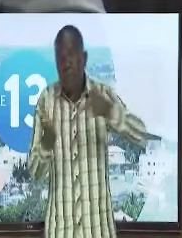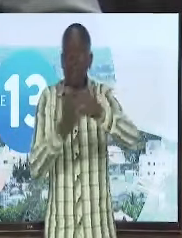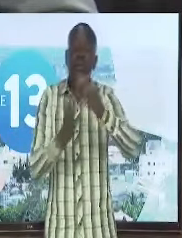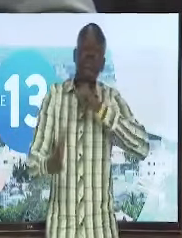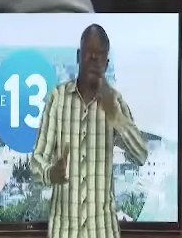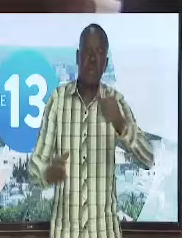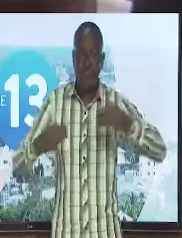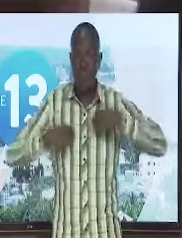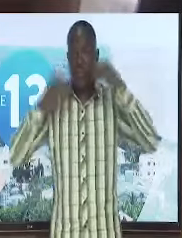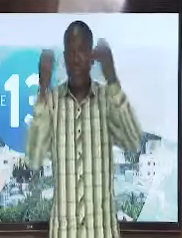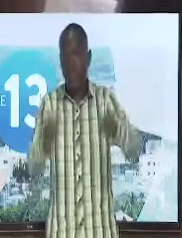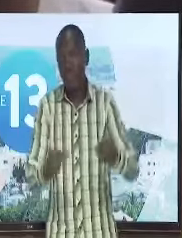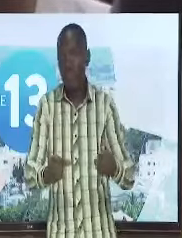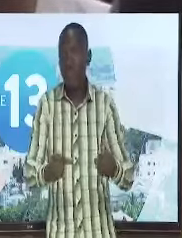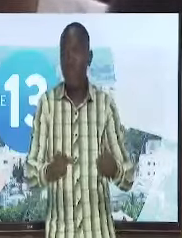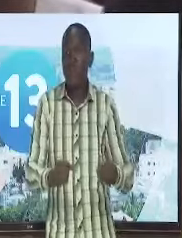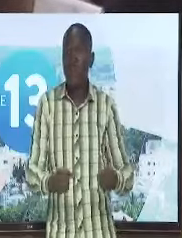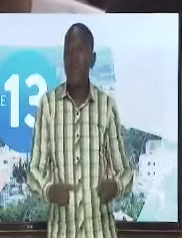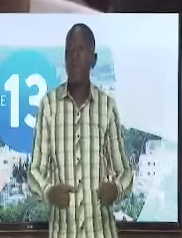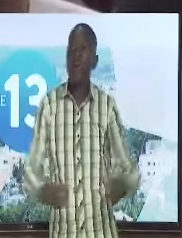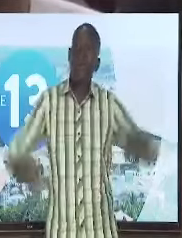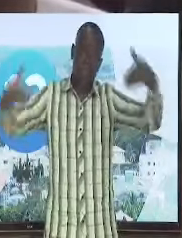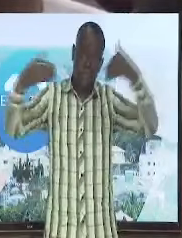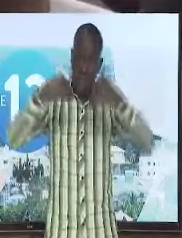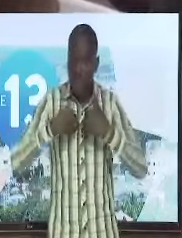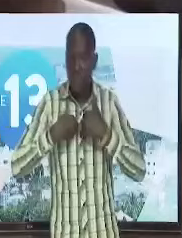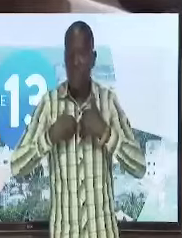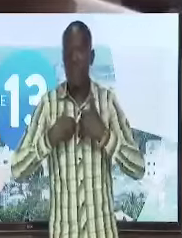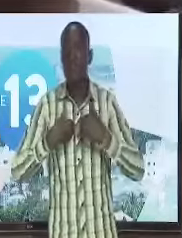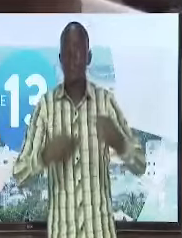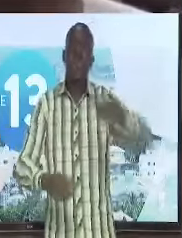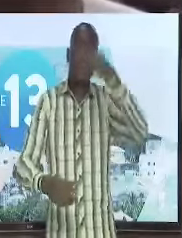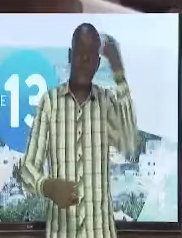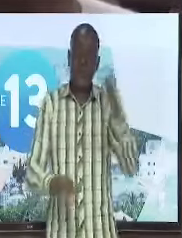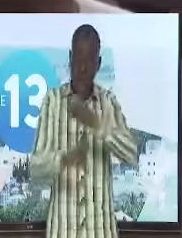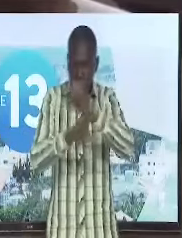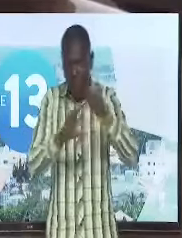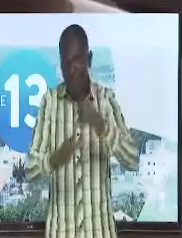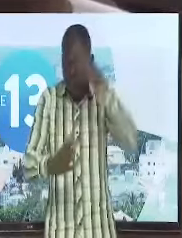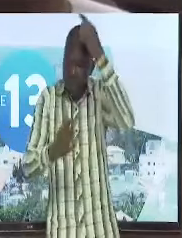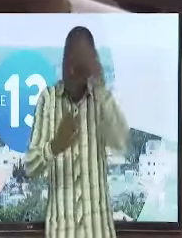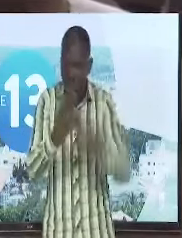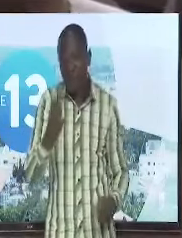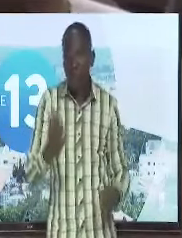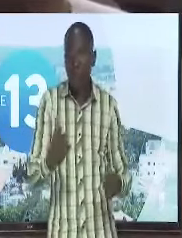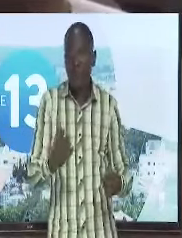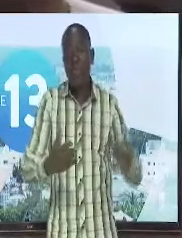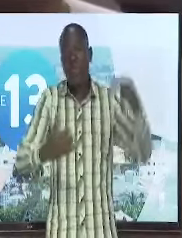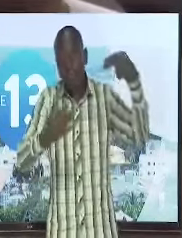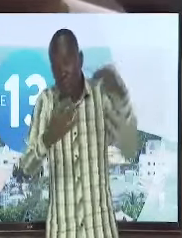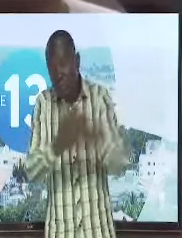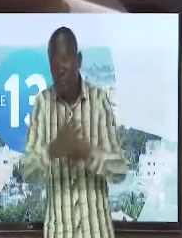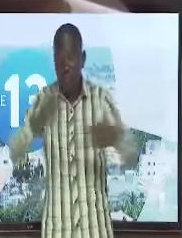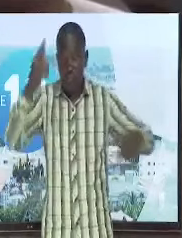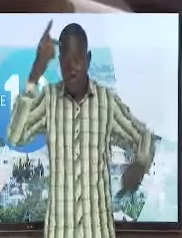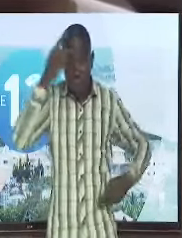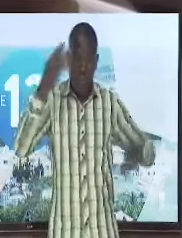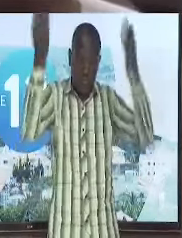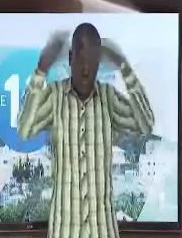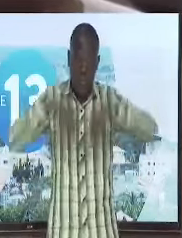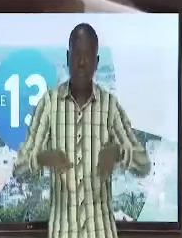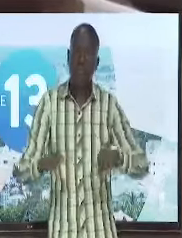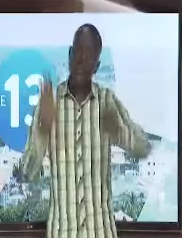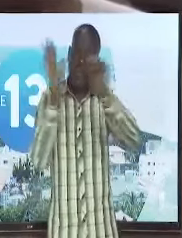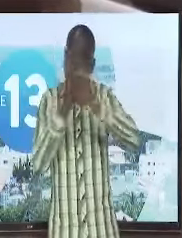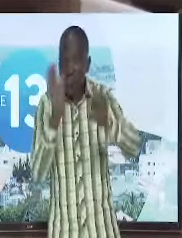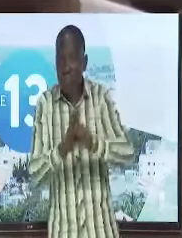santé. On puisse s'accorder éventuellement sur quelles sont les nouvelles cibles qu'on va introduire, quels sont par exemple les